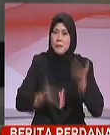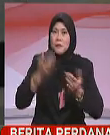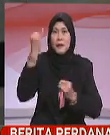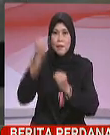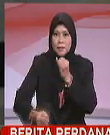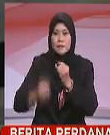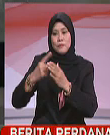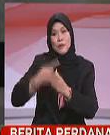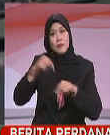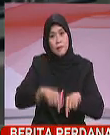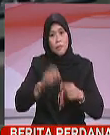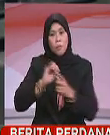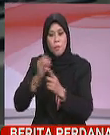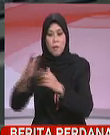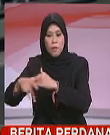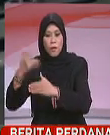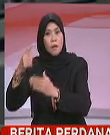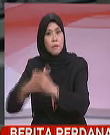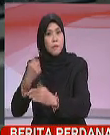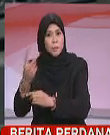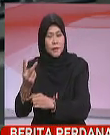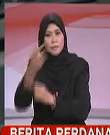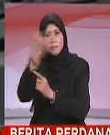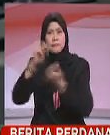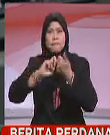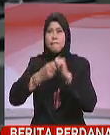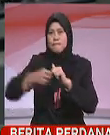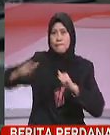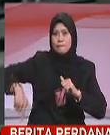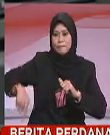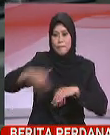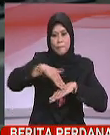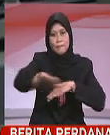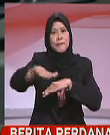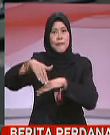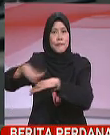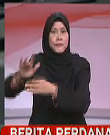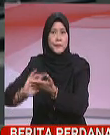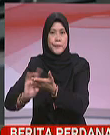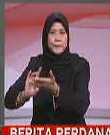bulan ini atau awal bulan depan susulan masalah kelewatan penghantaran.